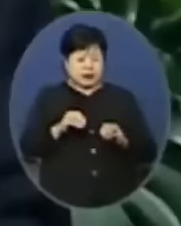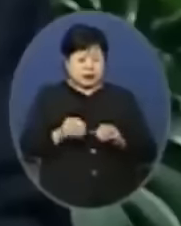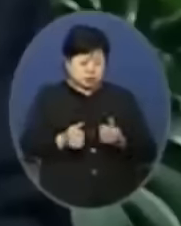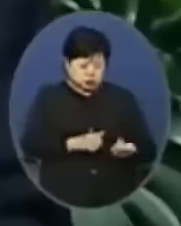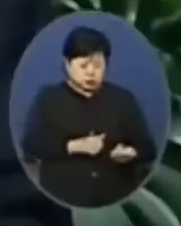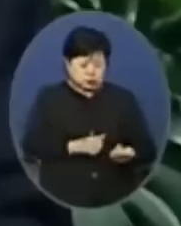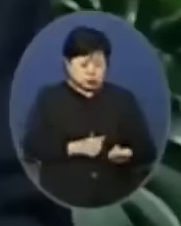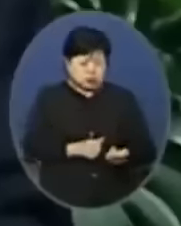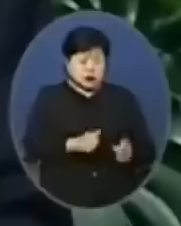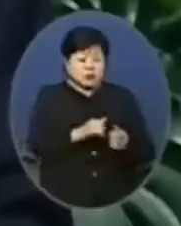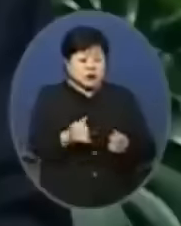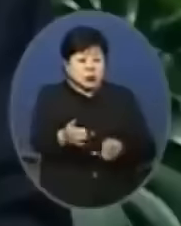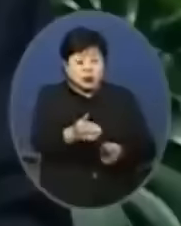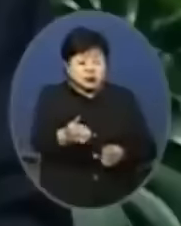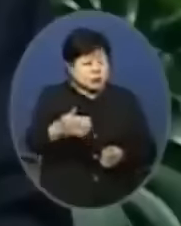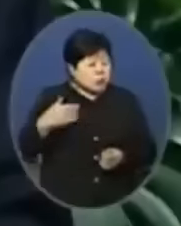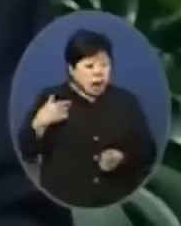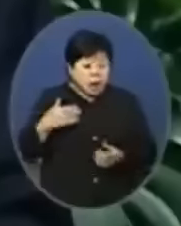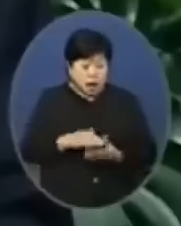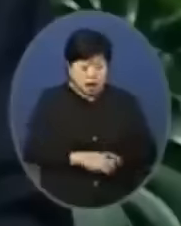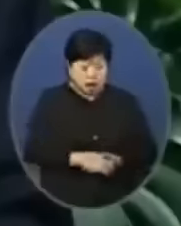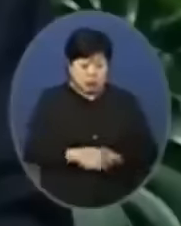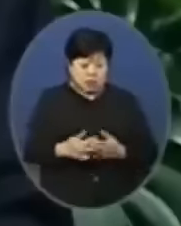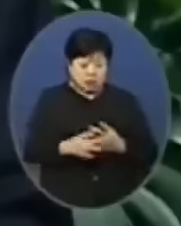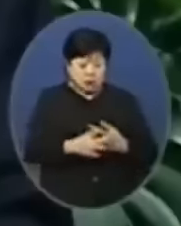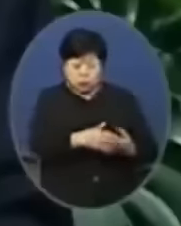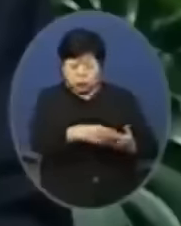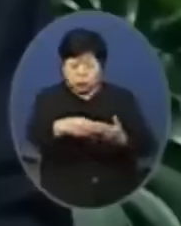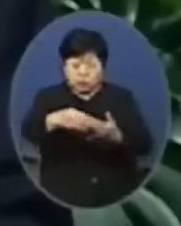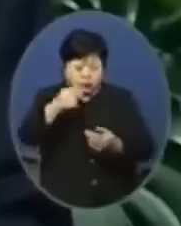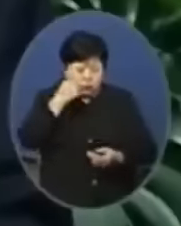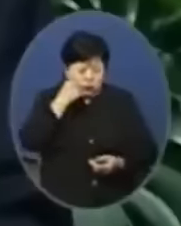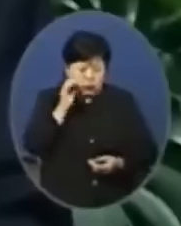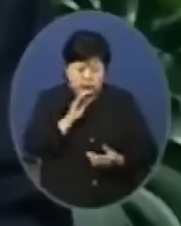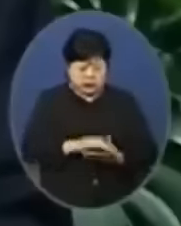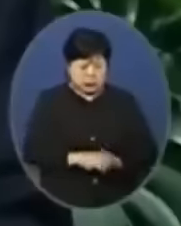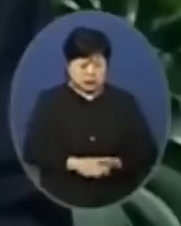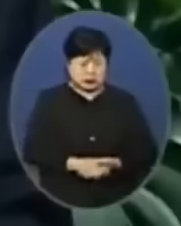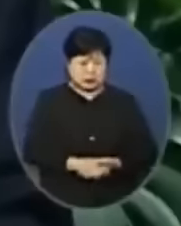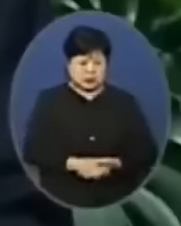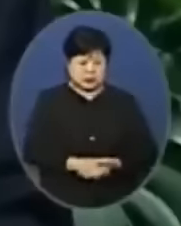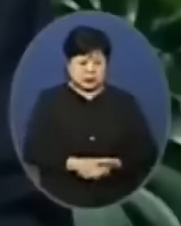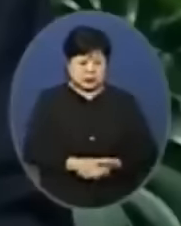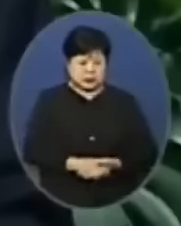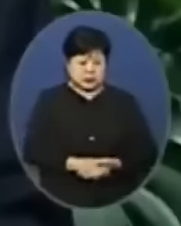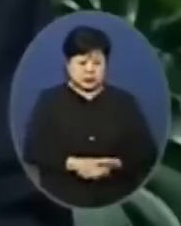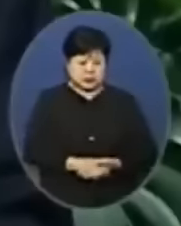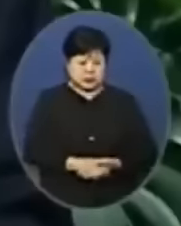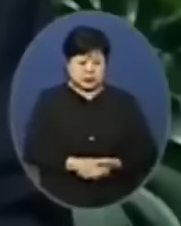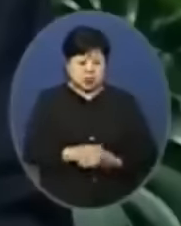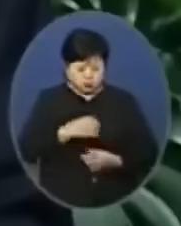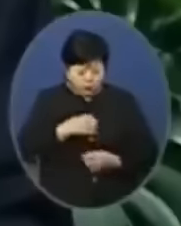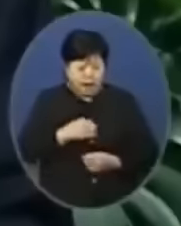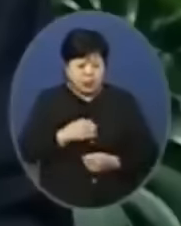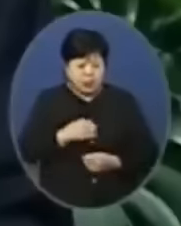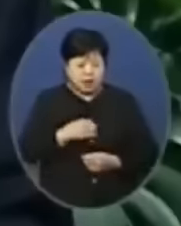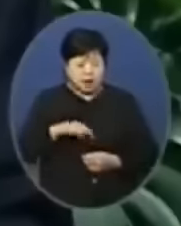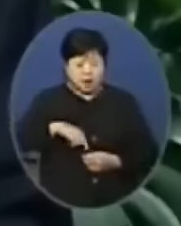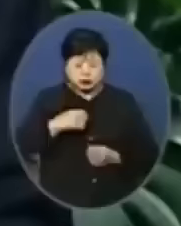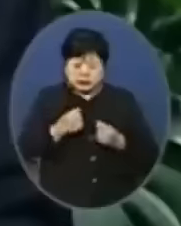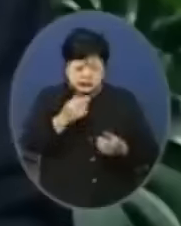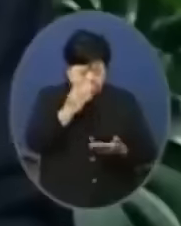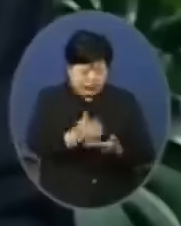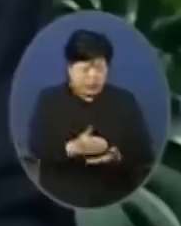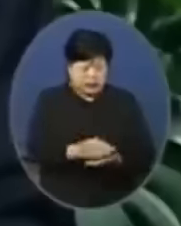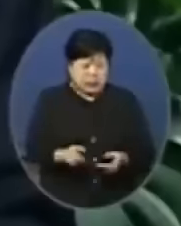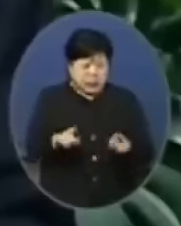되면 누가 병원으로 얻고 가야 되는데 그런 사람도 없고 위험하니까 혼자 있지